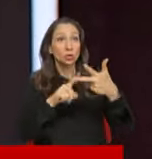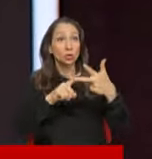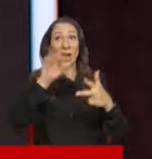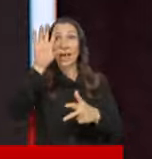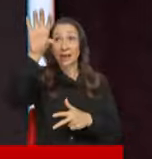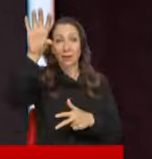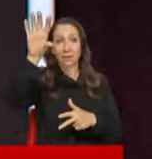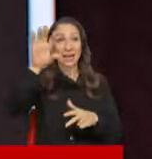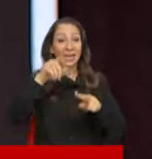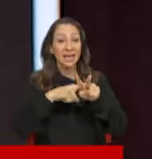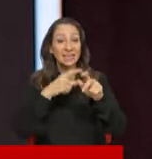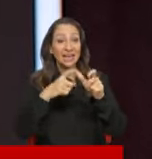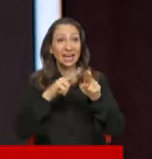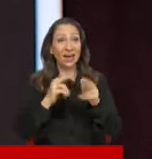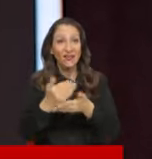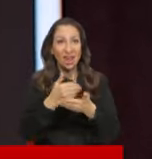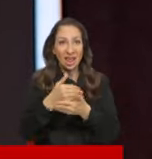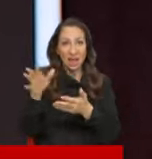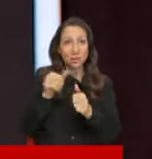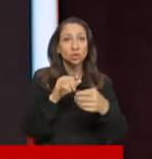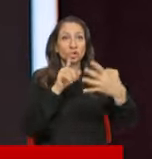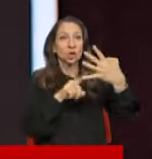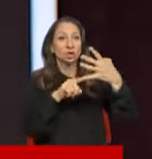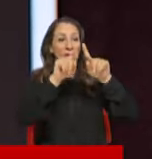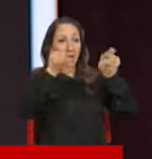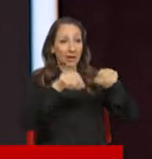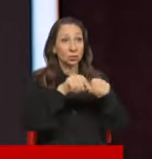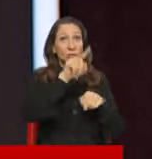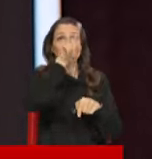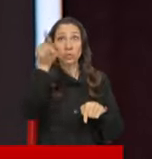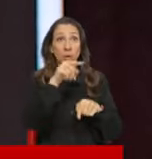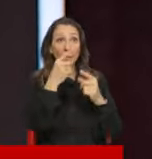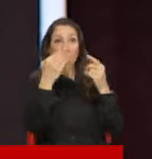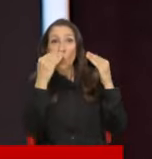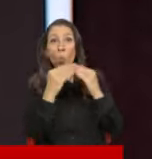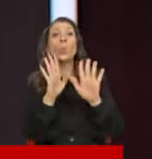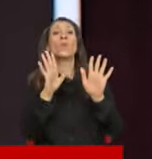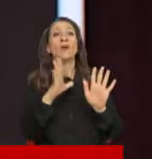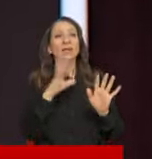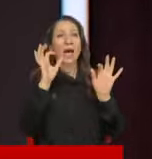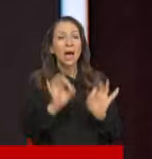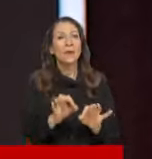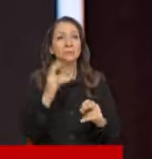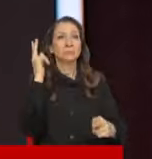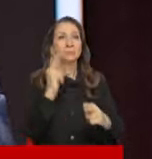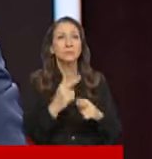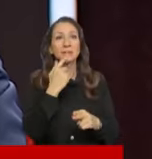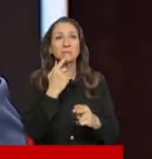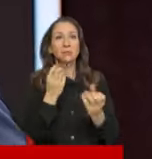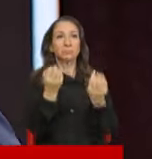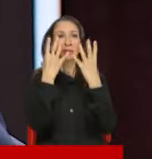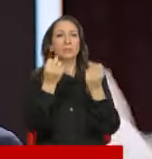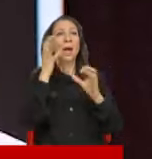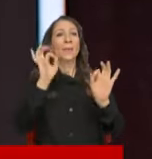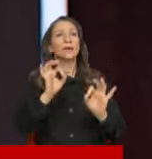ekran ysk'dan verileri çekiyoruz 4 ekran Bu dördü arasında bir Uyuşmazlık varsa hemen alarm çalıyor ekran kırmızı yanıyor